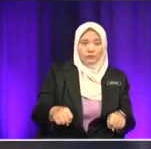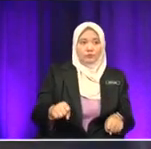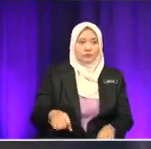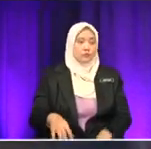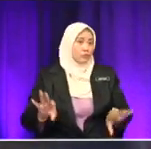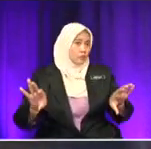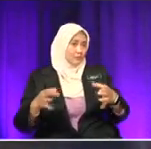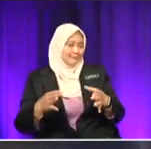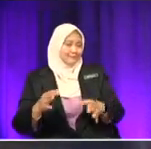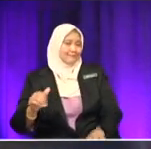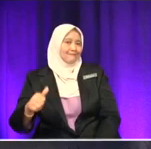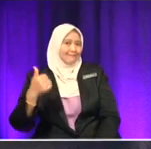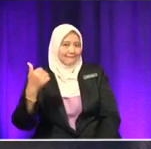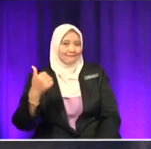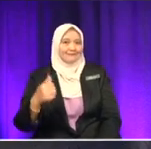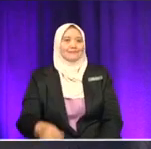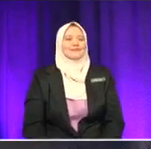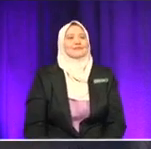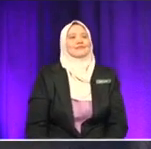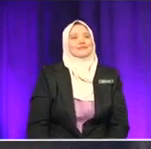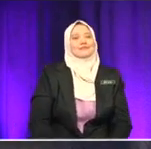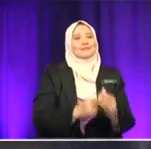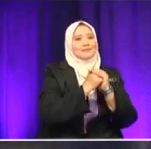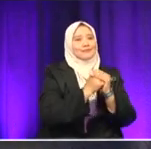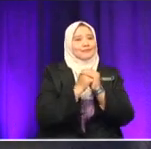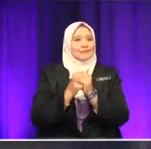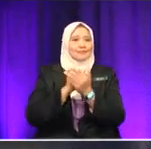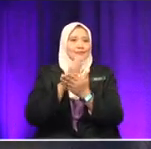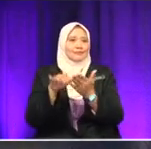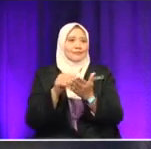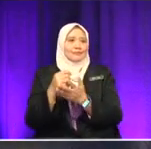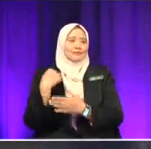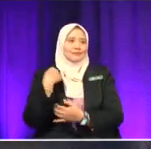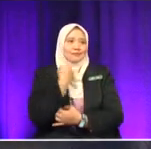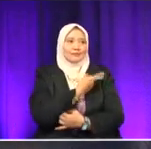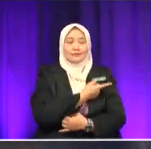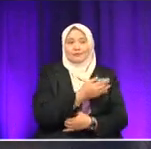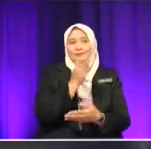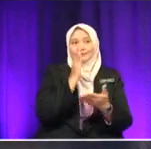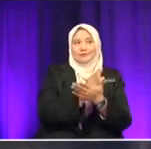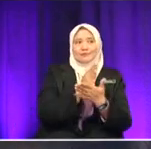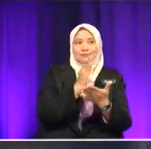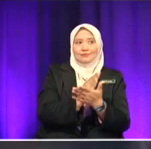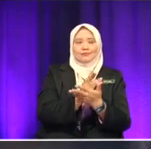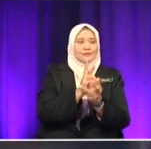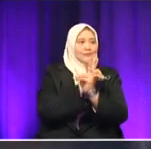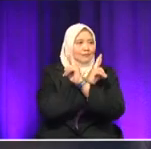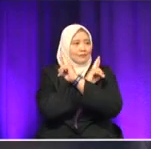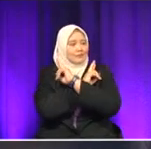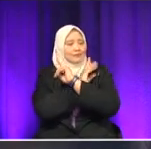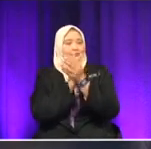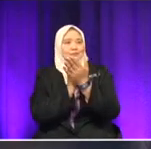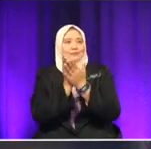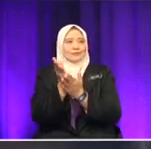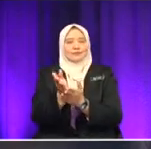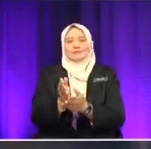sikit. Okey, tahniah semua. Baik, kita sekarang nak berhenti minum dulu, cikgu. Okay. Kita akan berhenti berehat seketika. Teruskan bersama kami